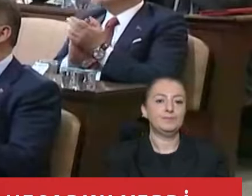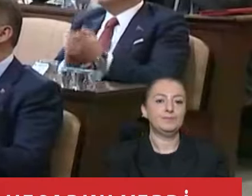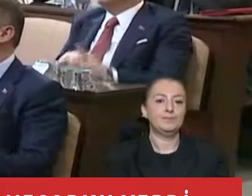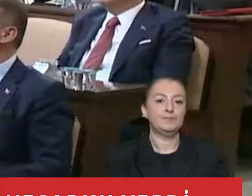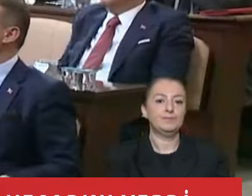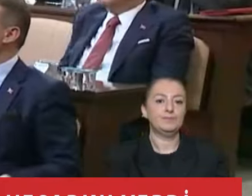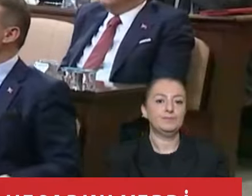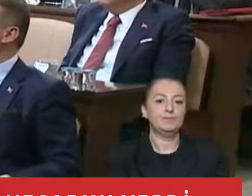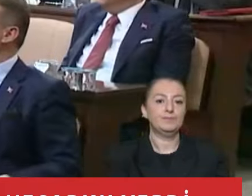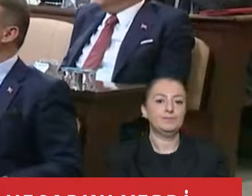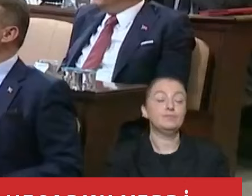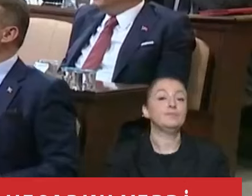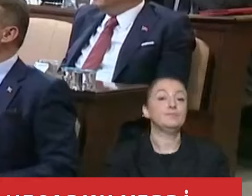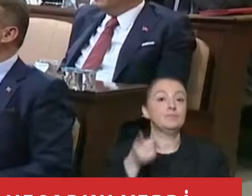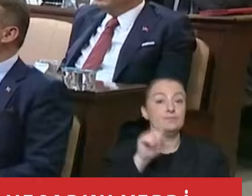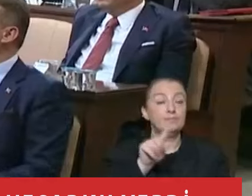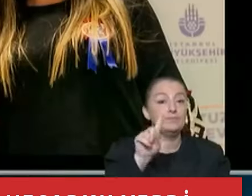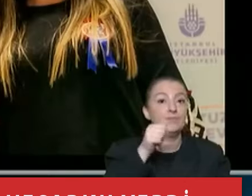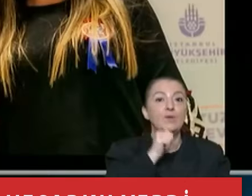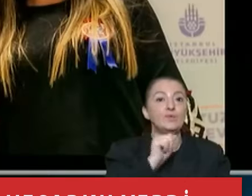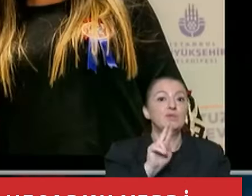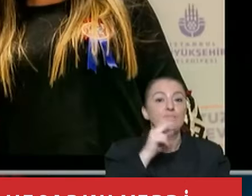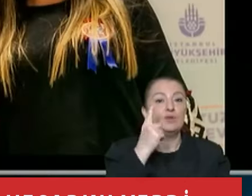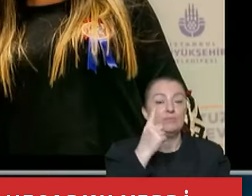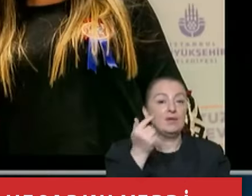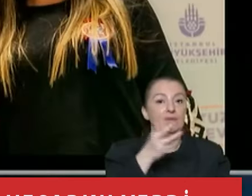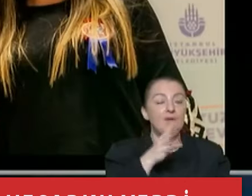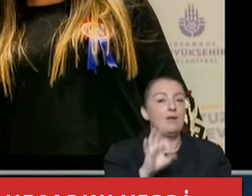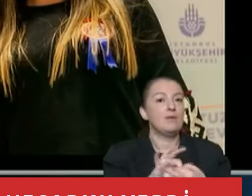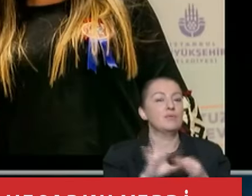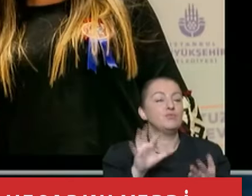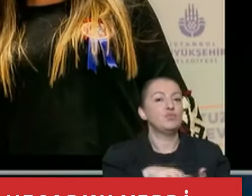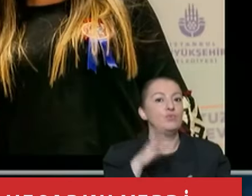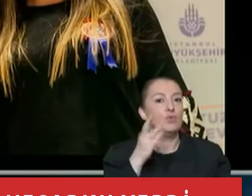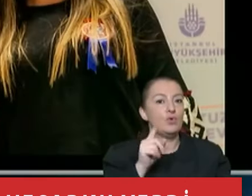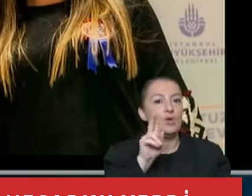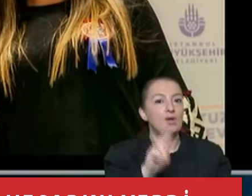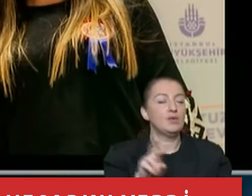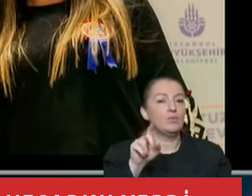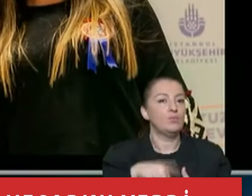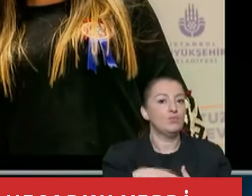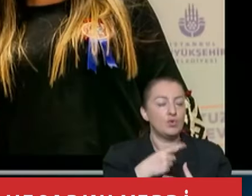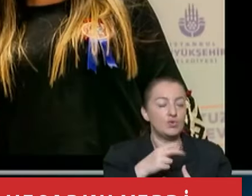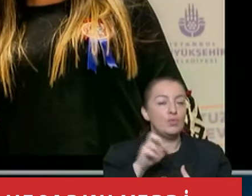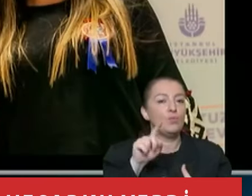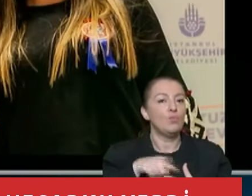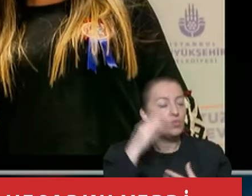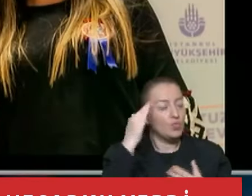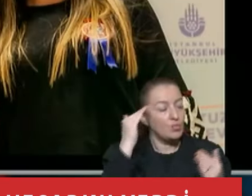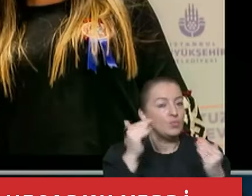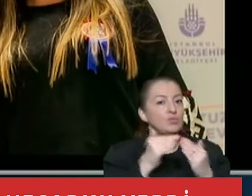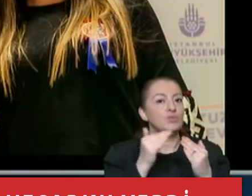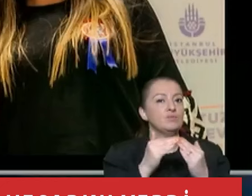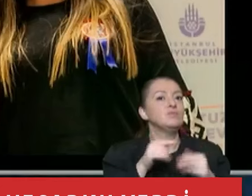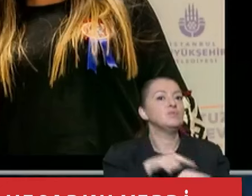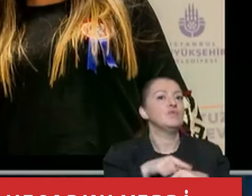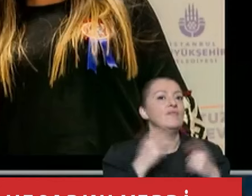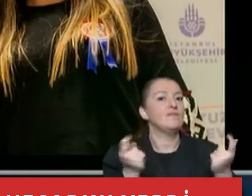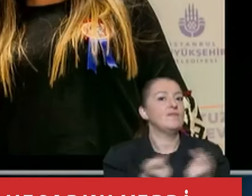etmektedir Ayrıca 1671 adet bağımsız Birimden oluşan 17 projenin proje ve uzlaşma süreçleri devam